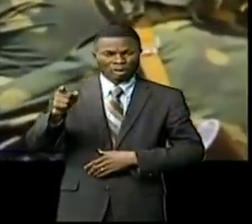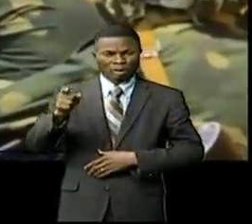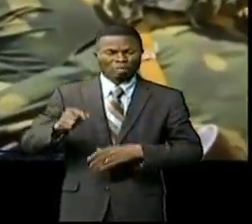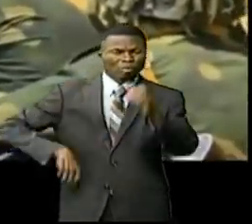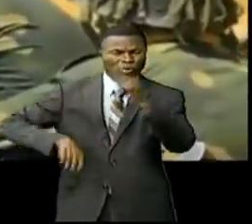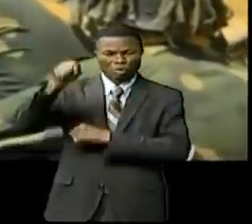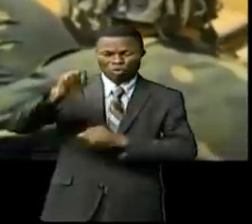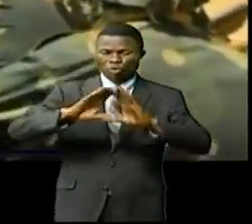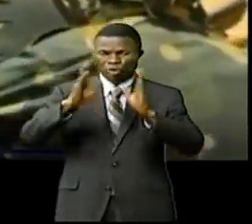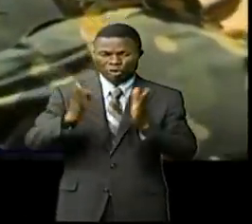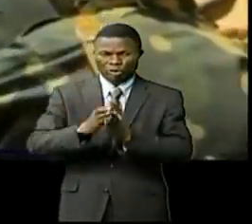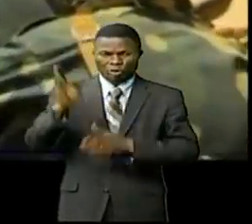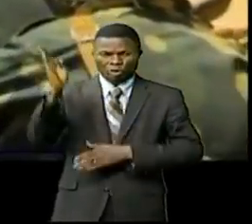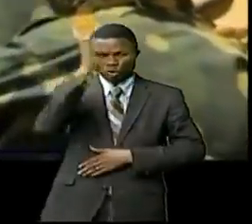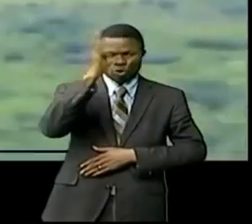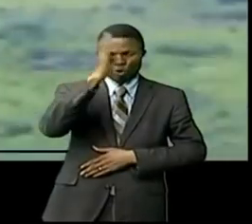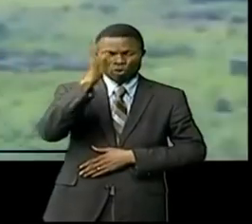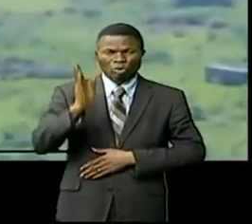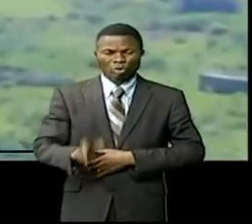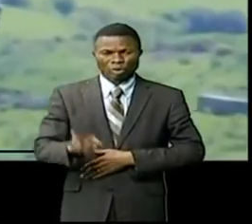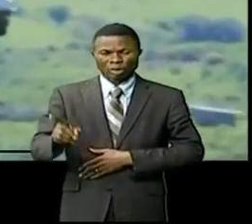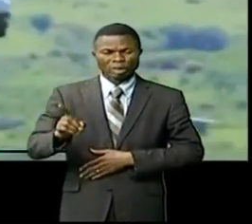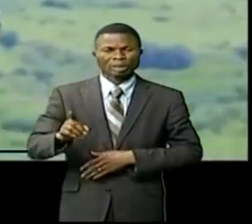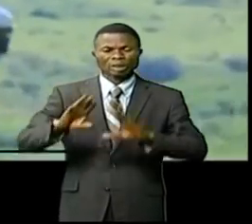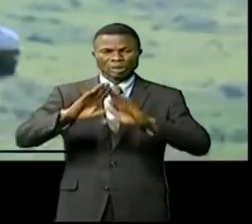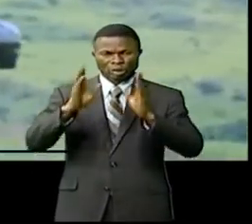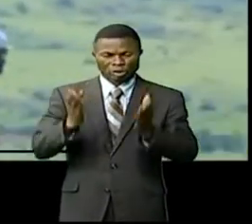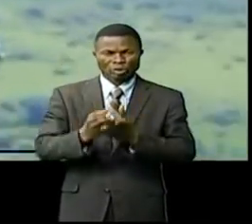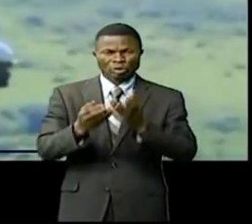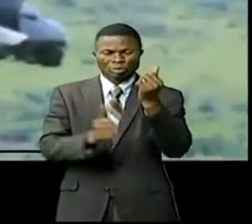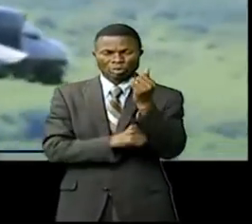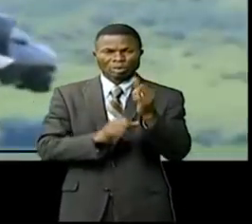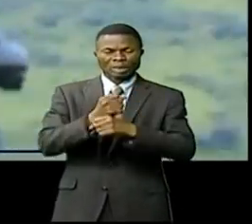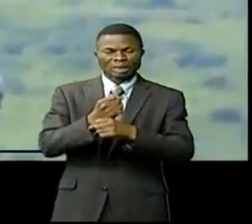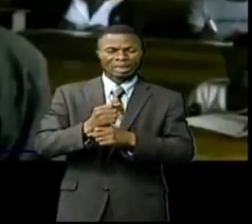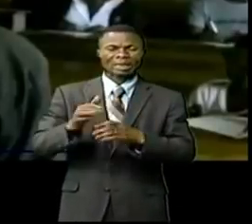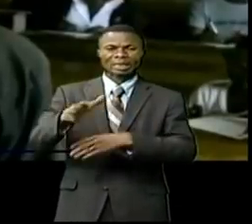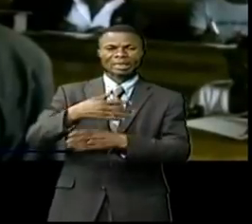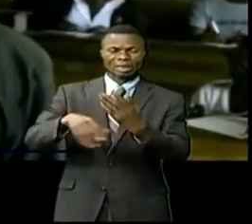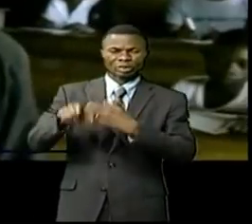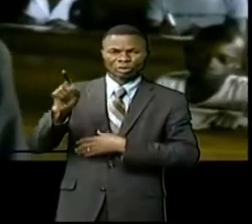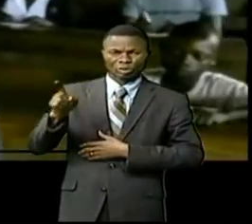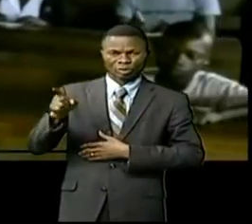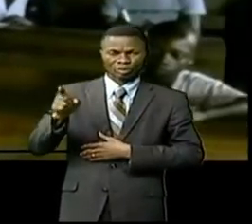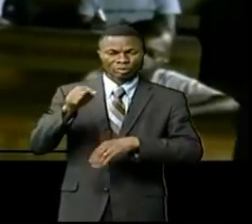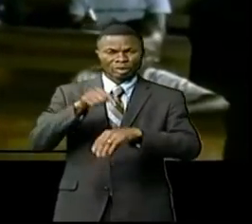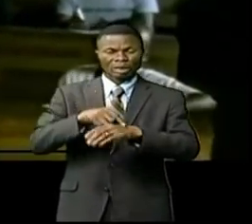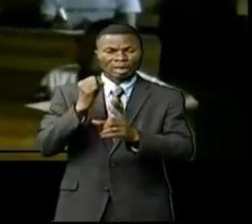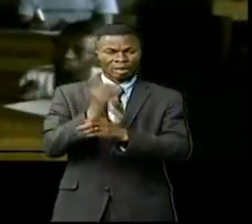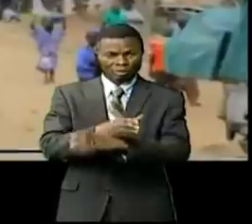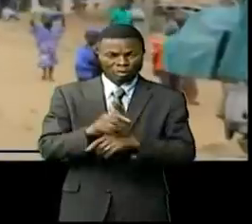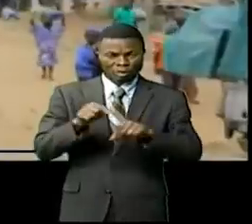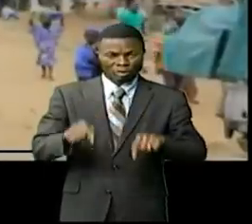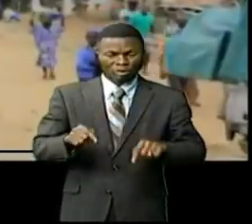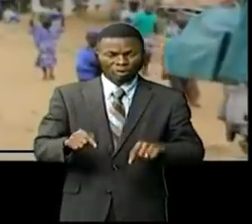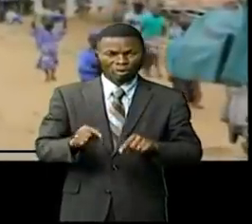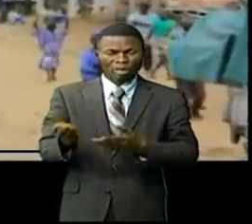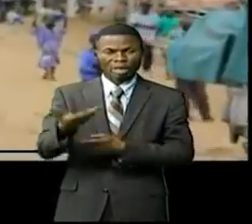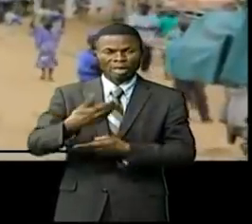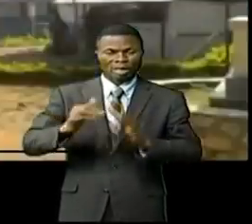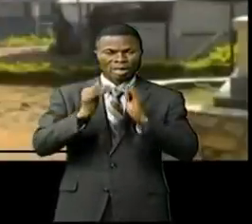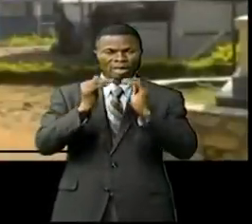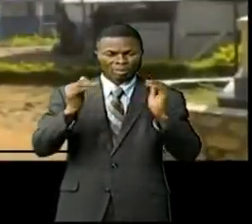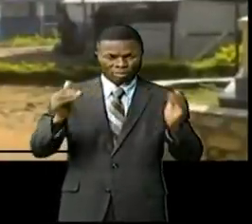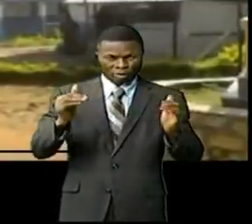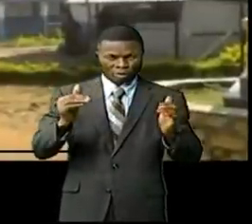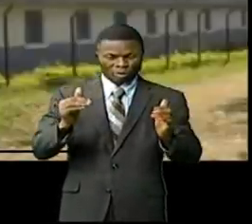les terroristes ADF et leurs alliés, jadis auteurs de l'insécurité. L'air est désormais au retour à la vie normale,